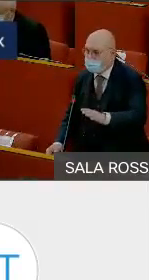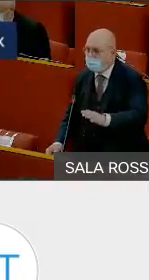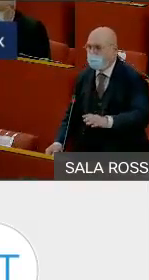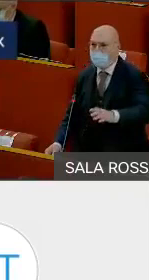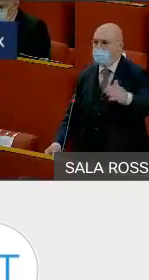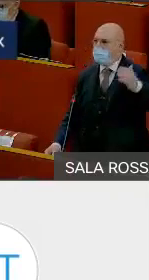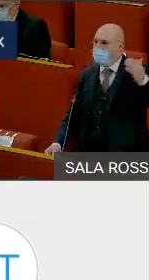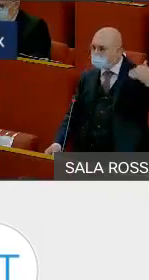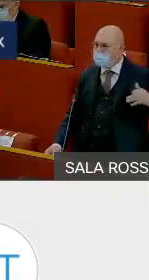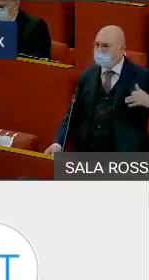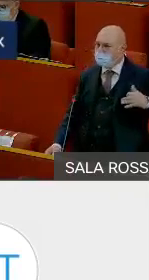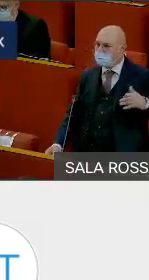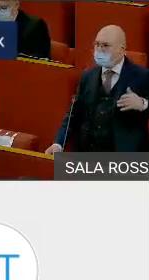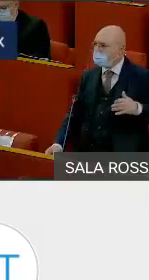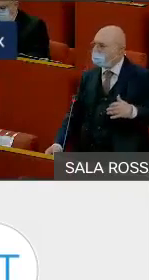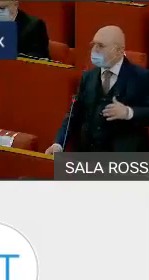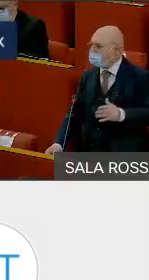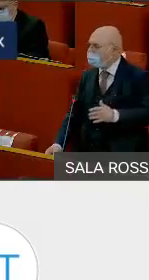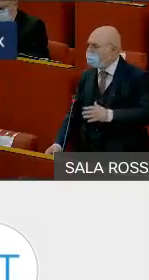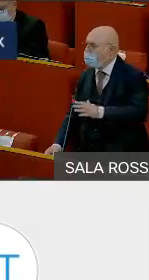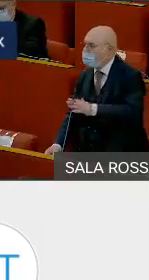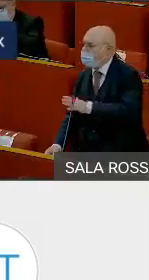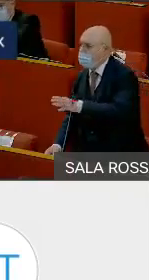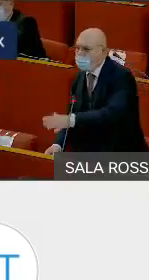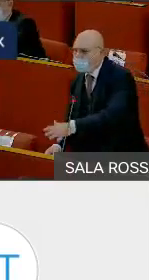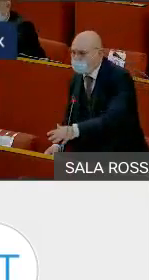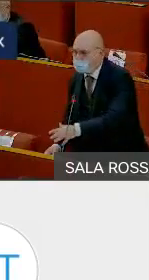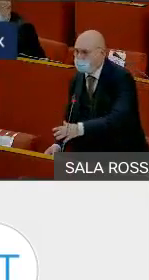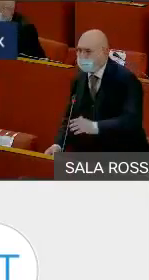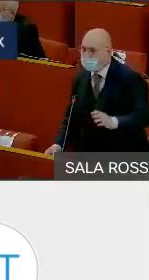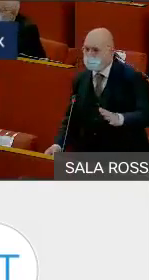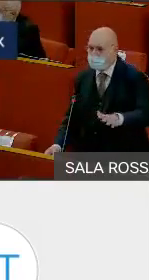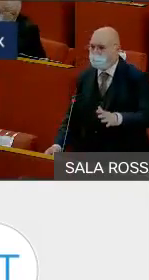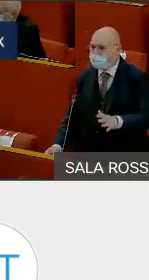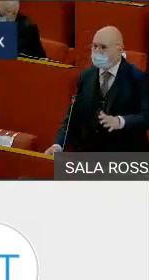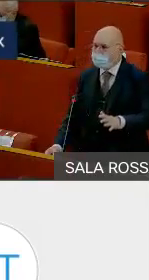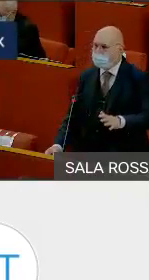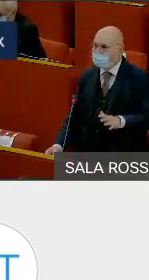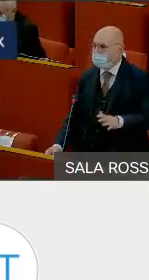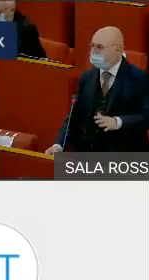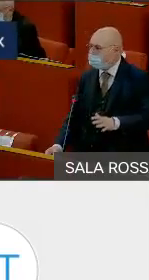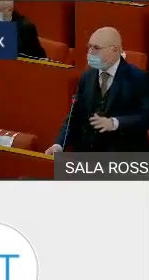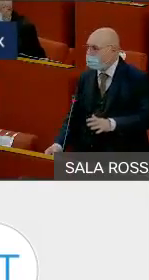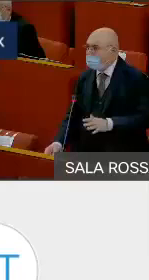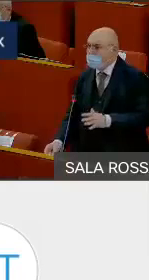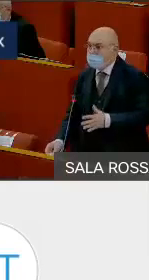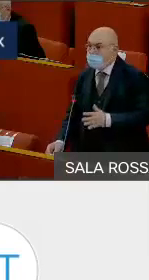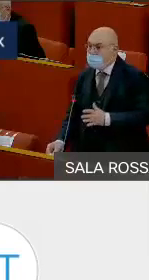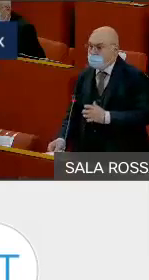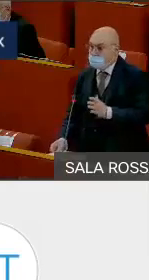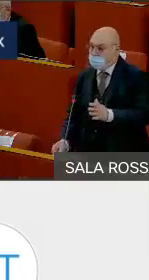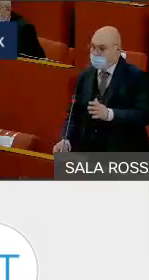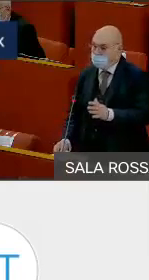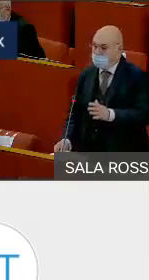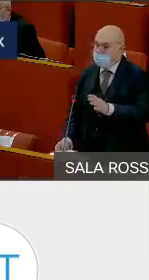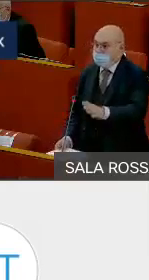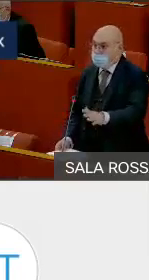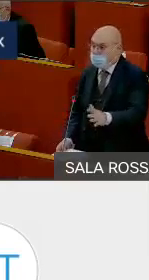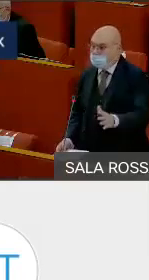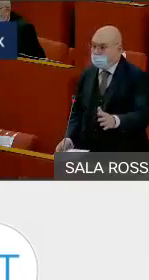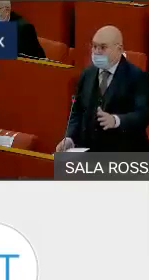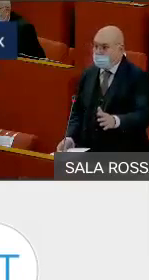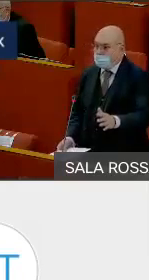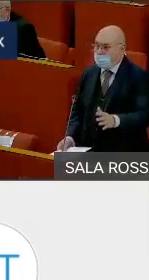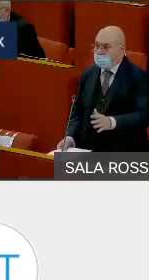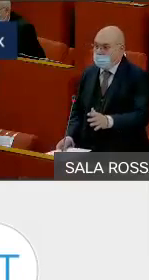a me erano arrivati anche nel ciclo precedente ma anche in questo sono arrivata nelle proprie commissioni che abbiamo fatto degli abitanti di